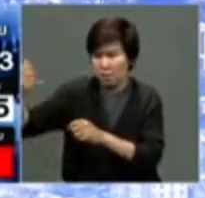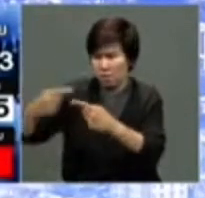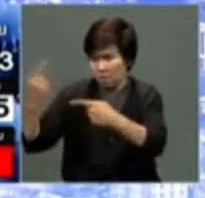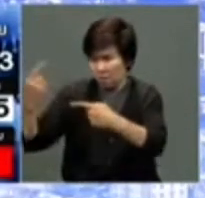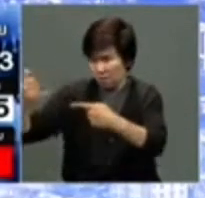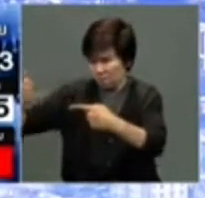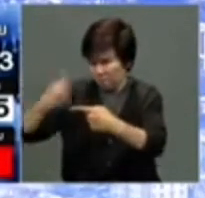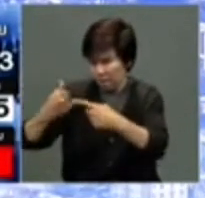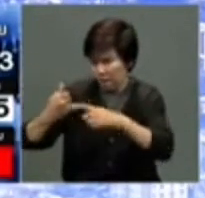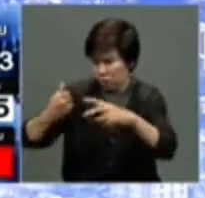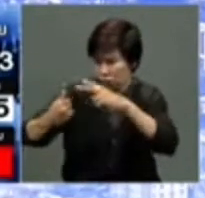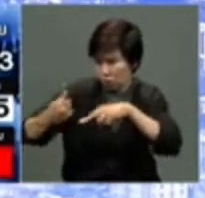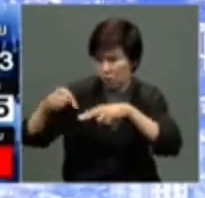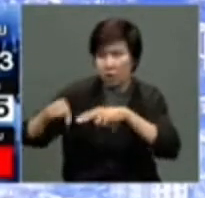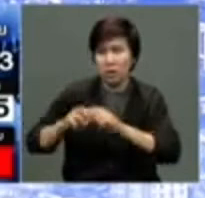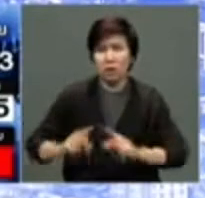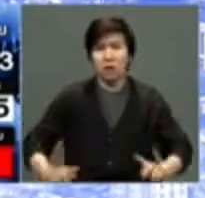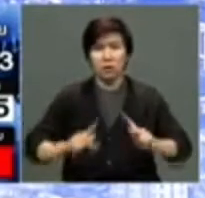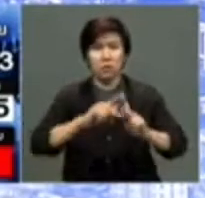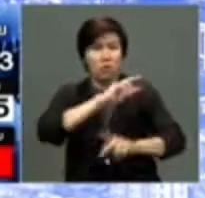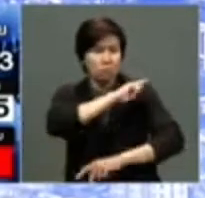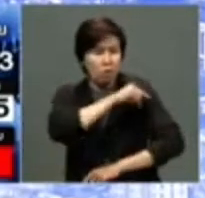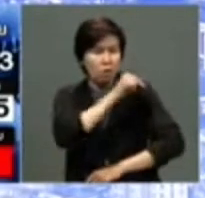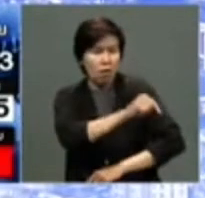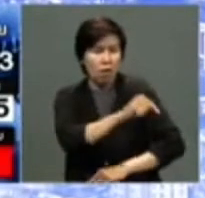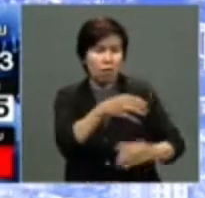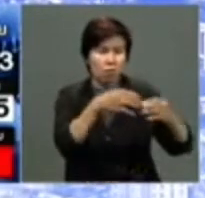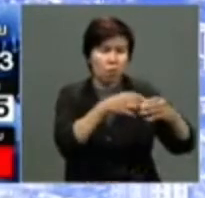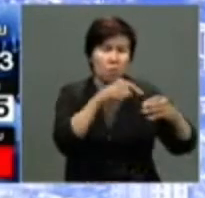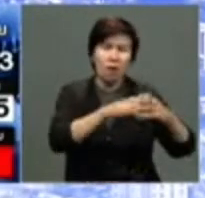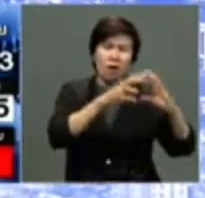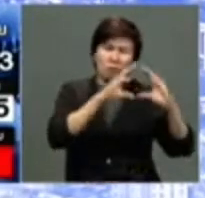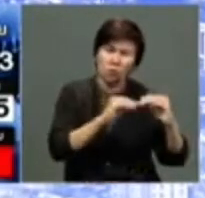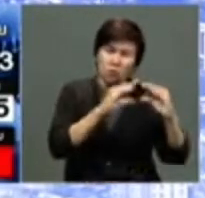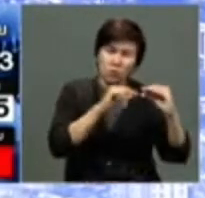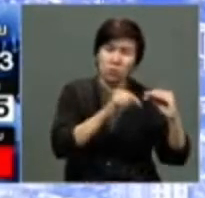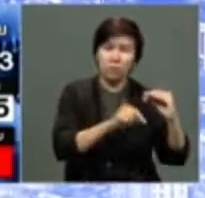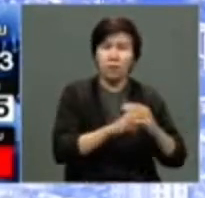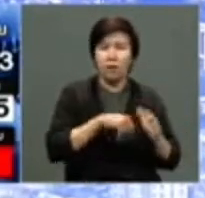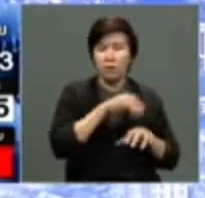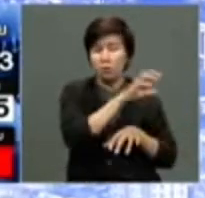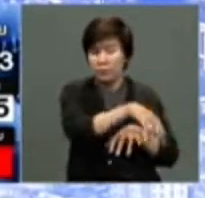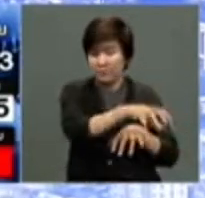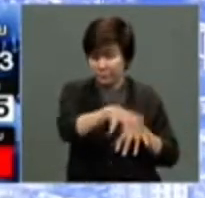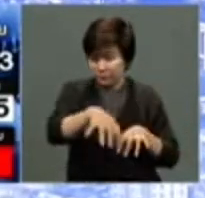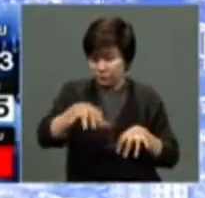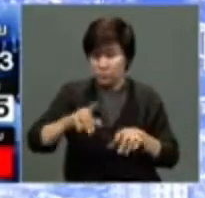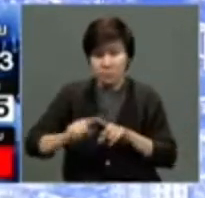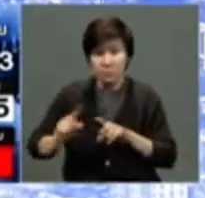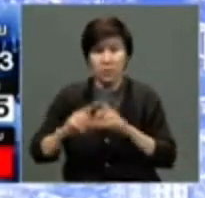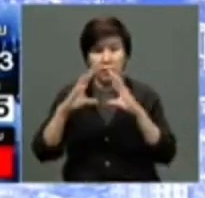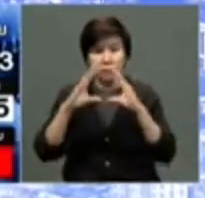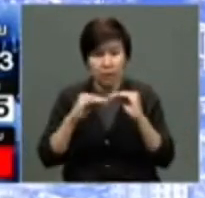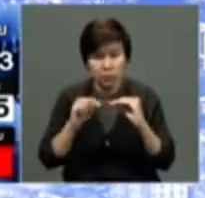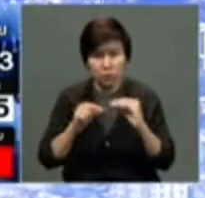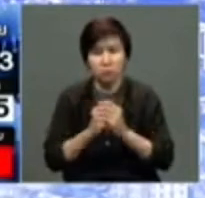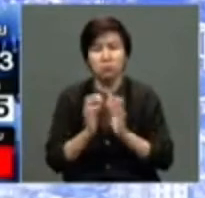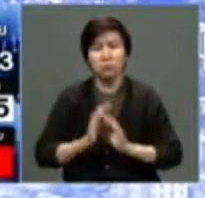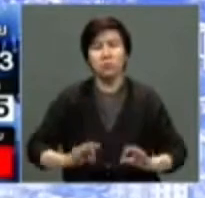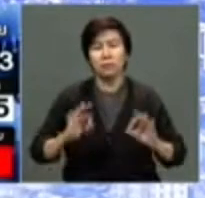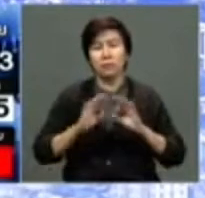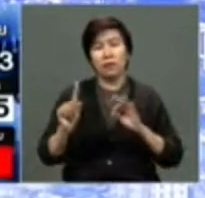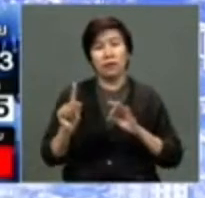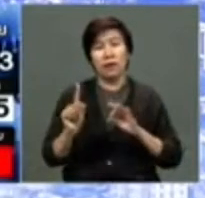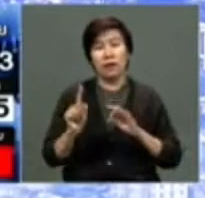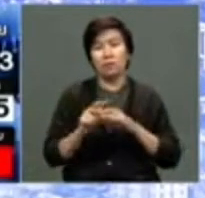ทรวงสาธารณสุขต้องไปประชุมกันเพราะฉะนั้นการที่จะต้องมีหน่วยงานต่างๆมาประชุมกันเนี่ยจะต้องมีคนลีดนำหนึ่ง